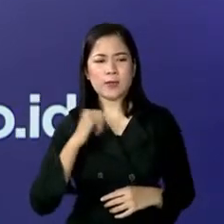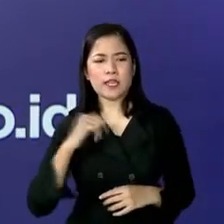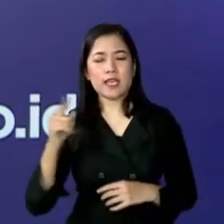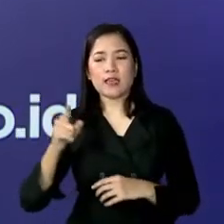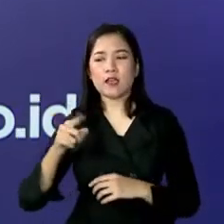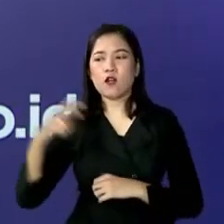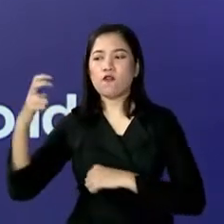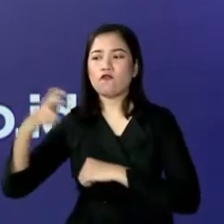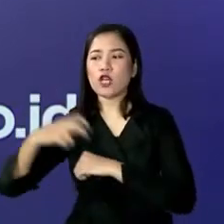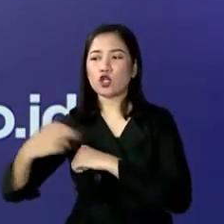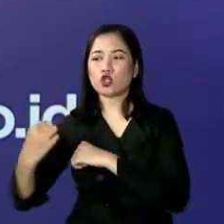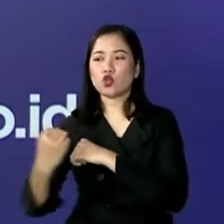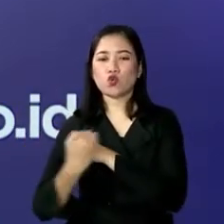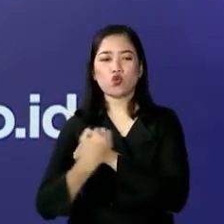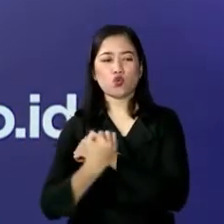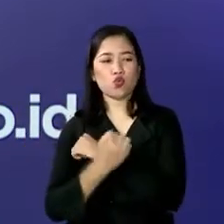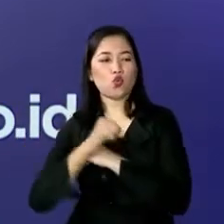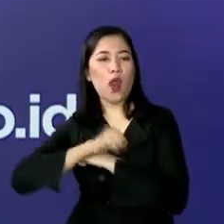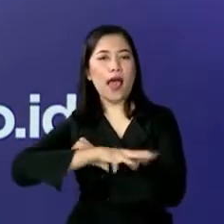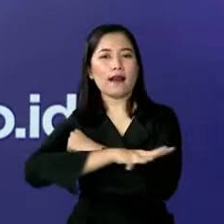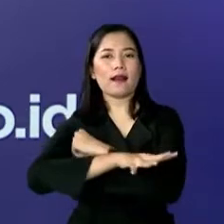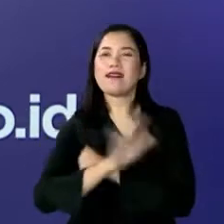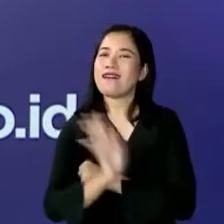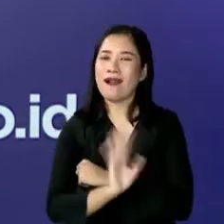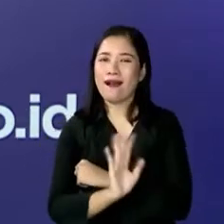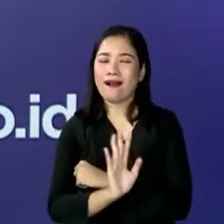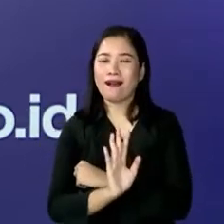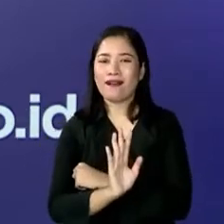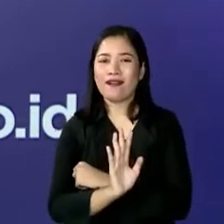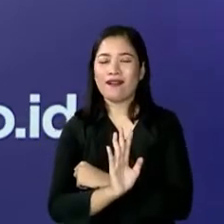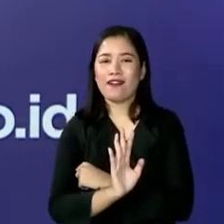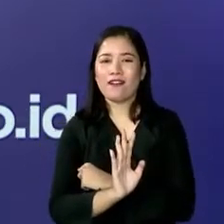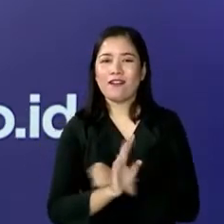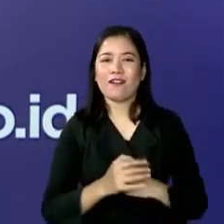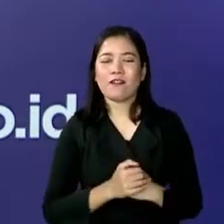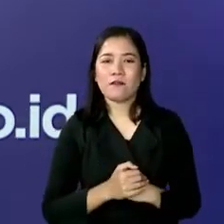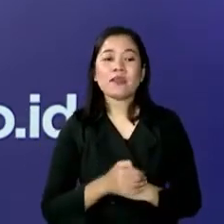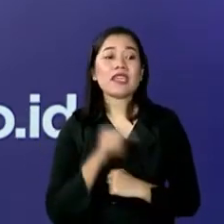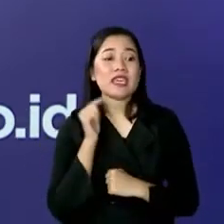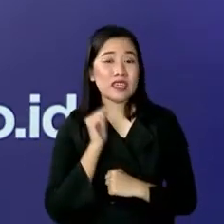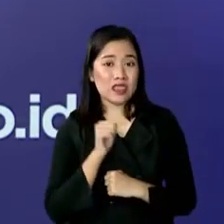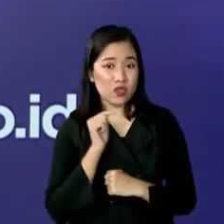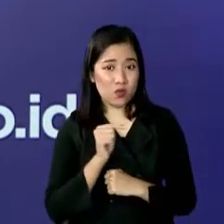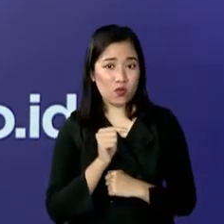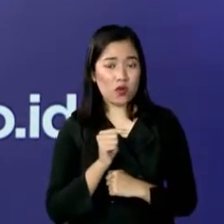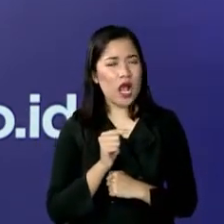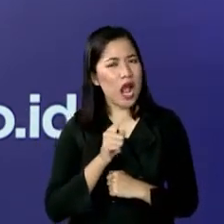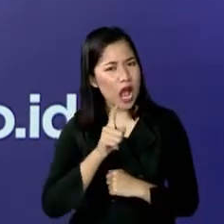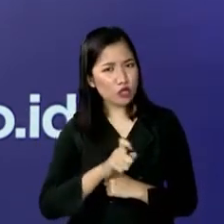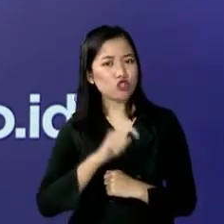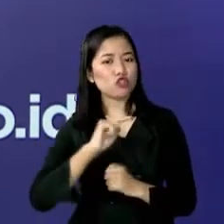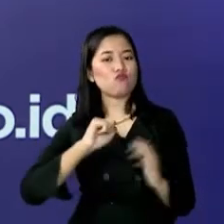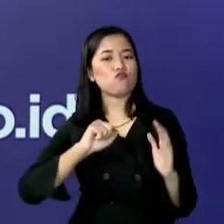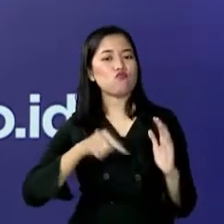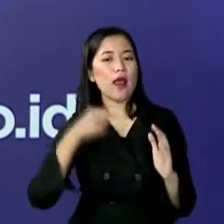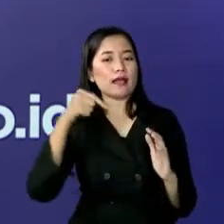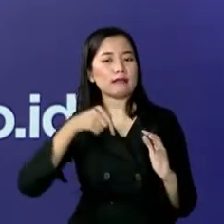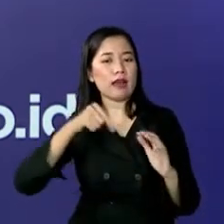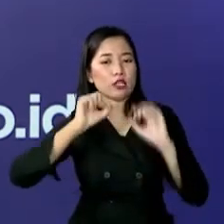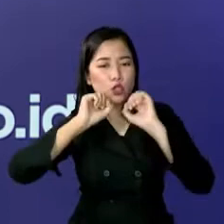penularan terhadap itu semuanya nah bagian-bagian yang seperti itu mesti harus kita mulai